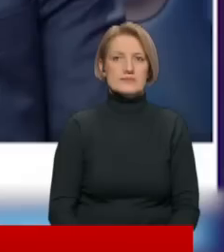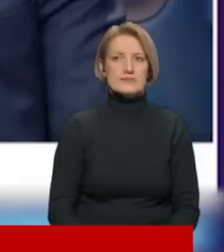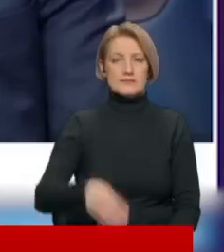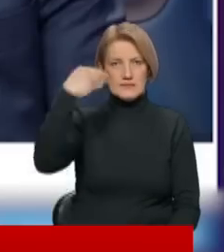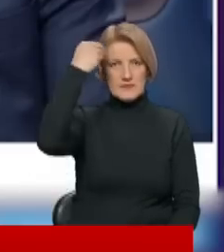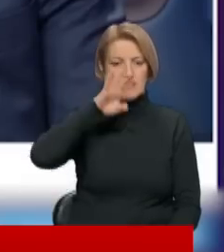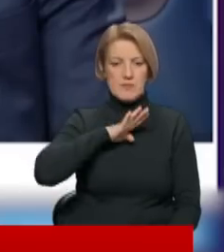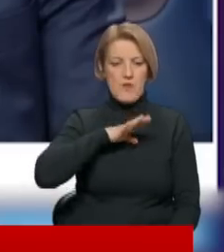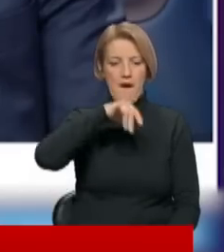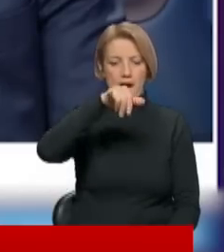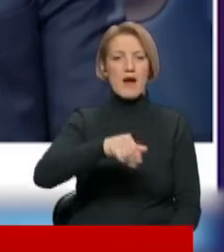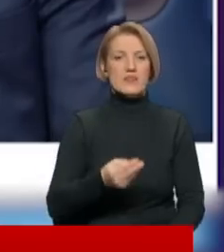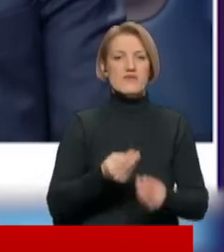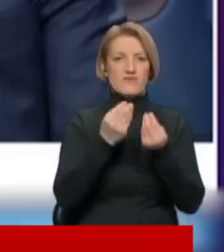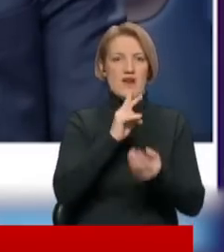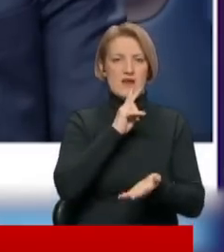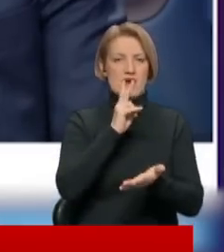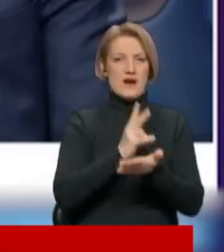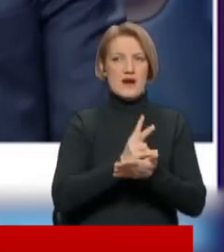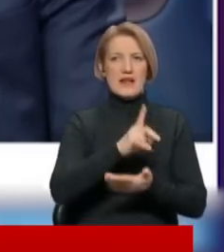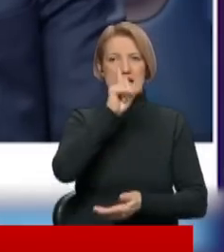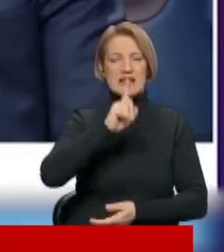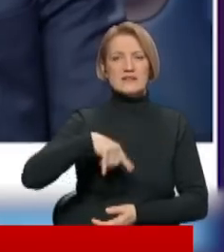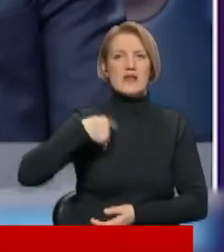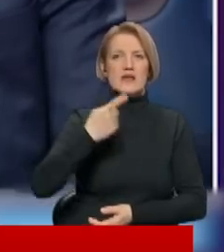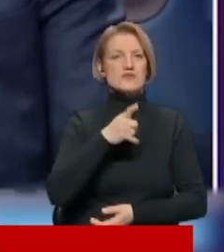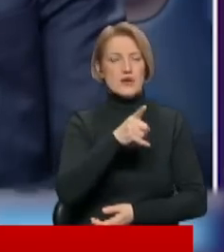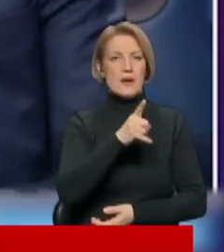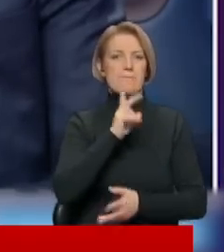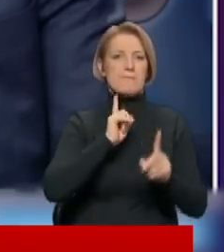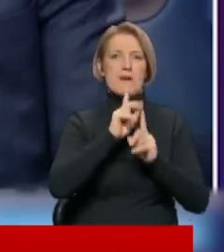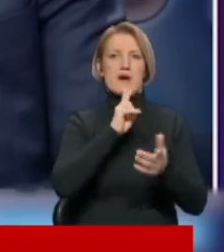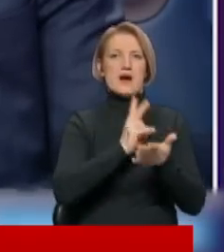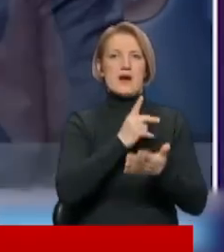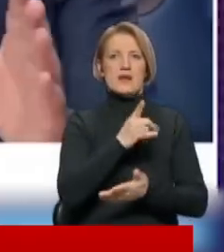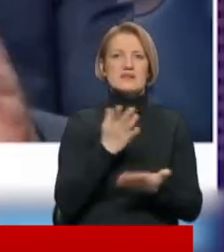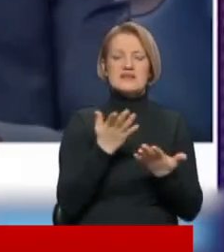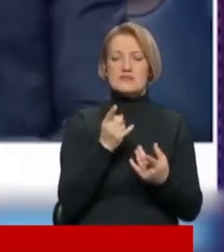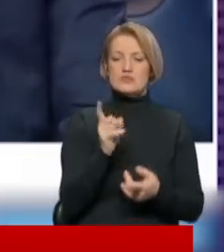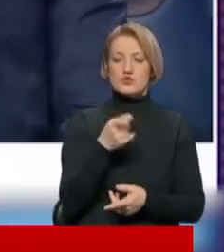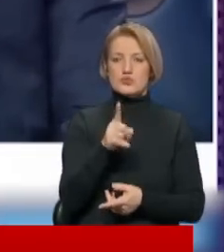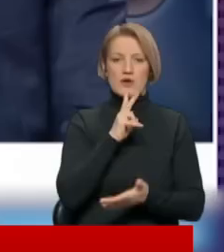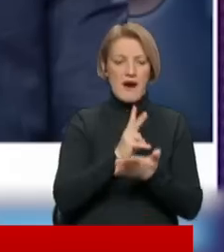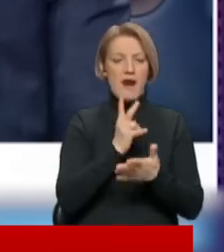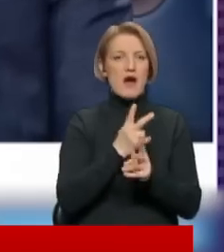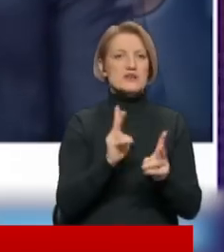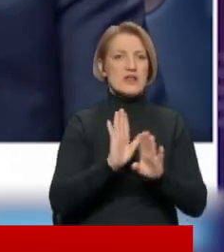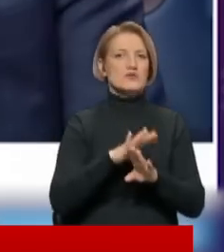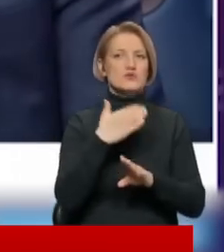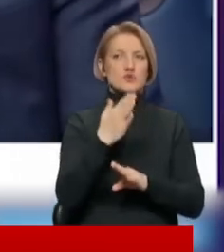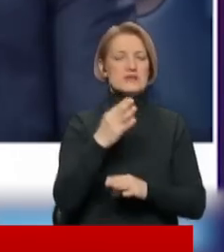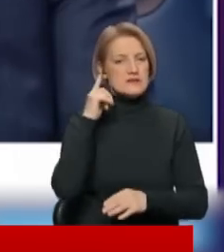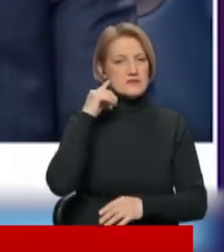İmamoğlu ile hakkında verilen karar ilk derece mahkemesi kararıdır nihai karar açıklandıktan sonra